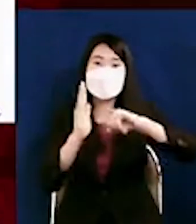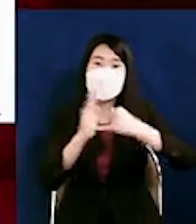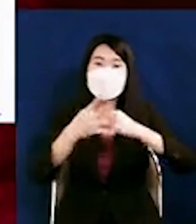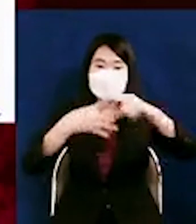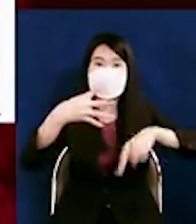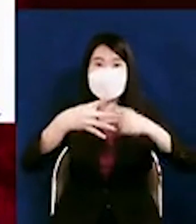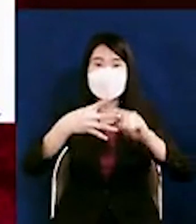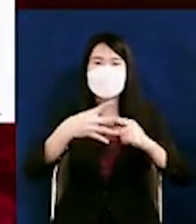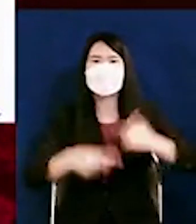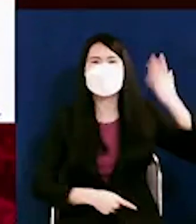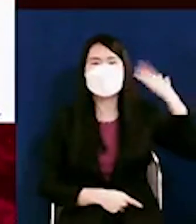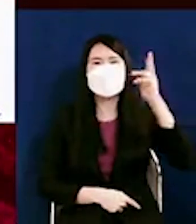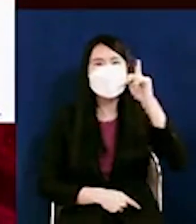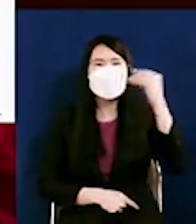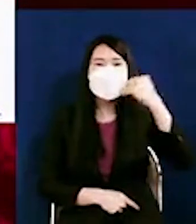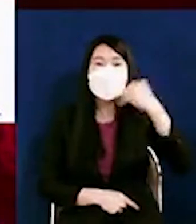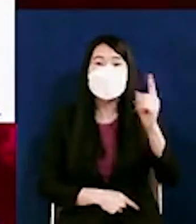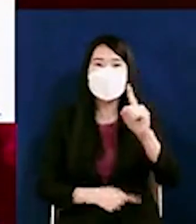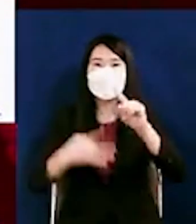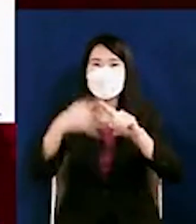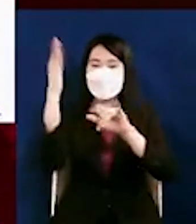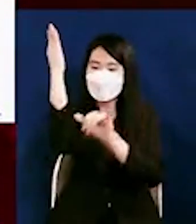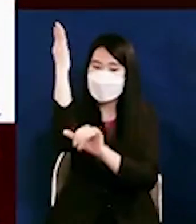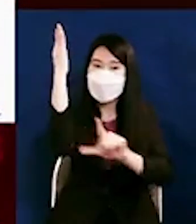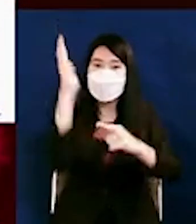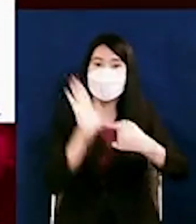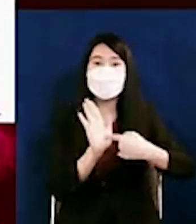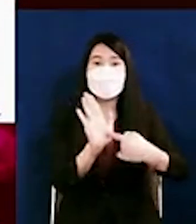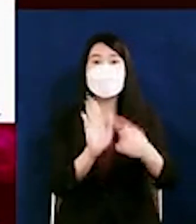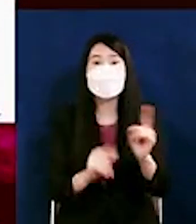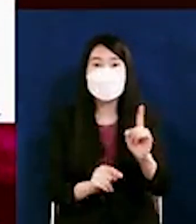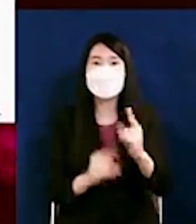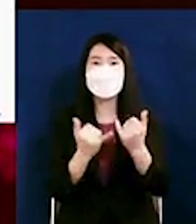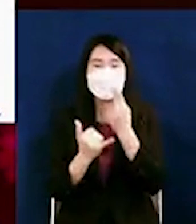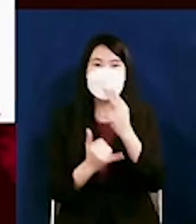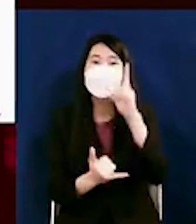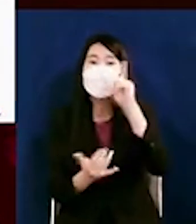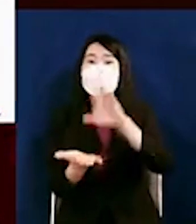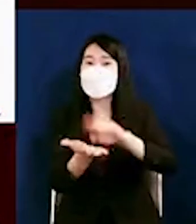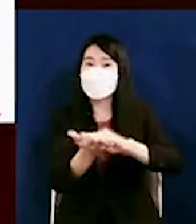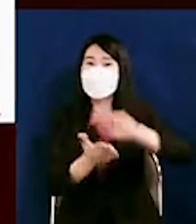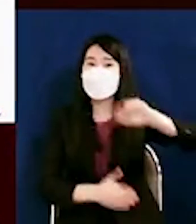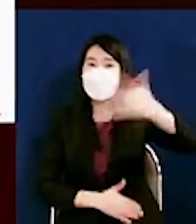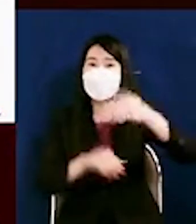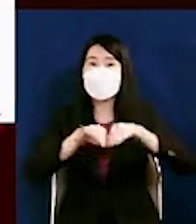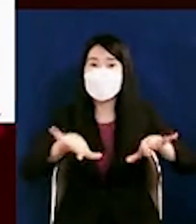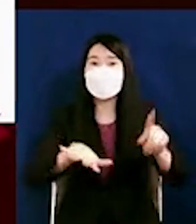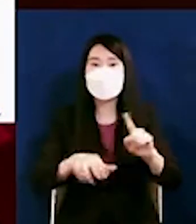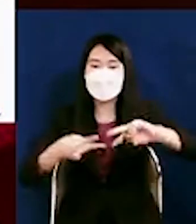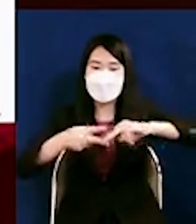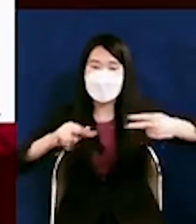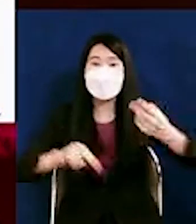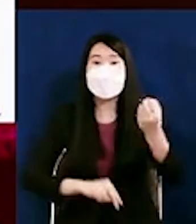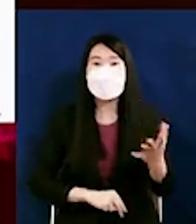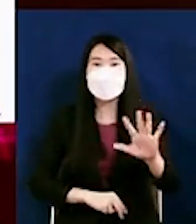าจังหวัดยะลาเป็นตัวอย่างนะที่ได้ออกมาให้ข้อมูลว่ามีอัลฟาเป็นส่วนให